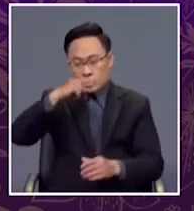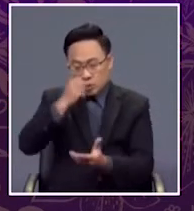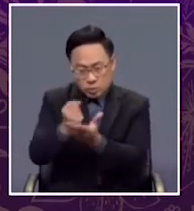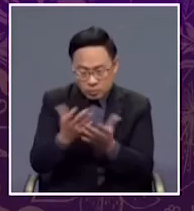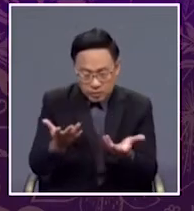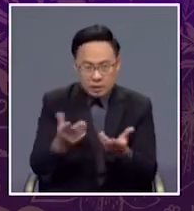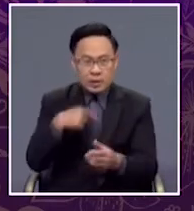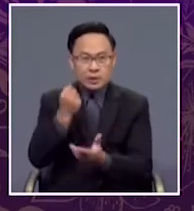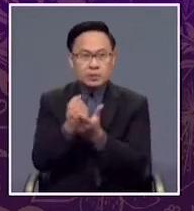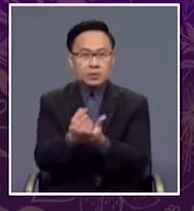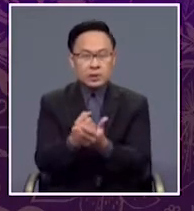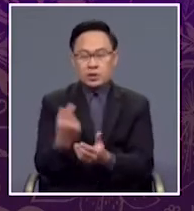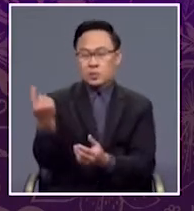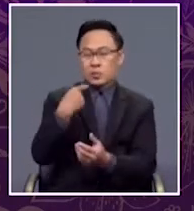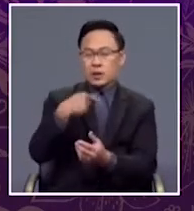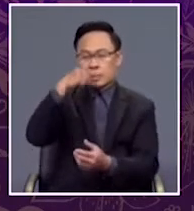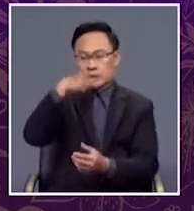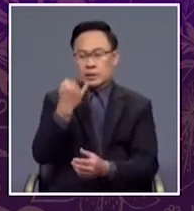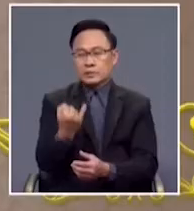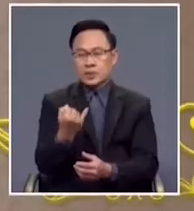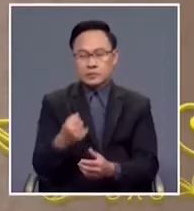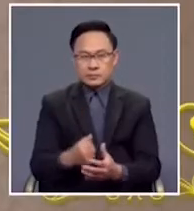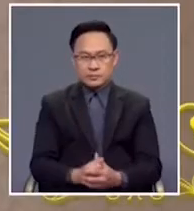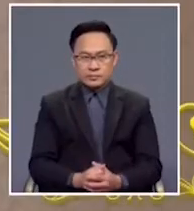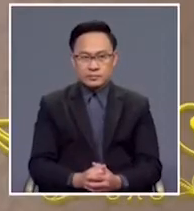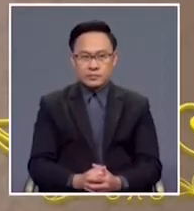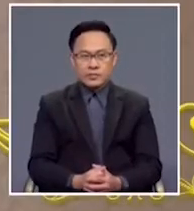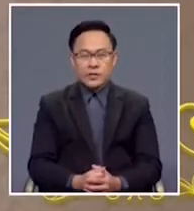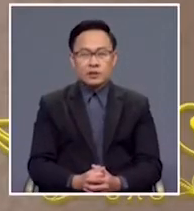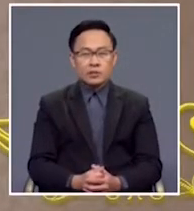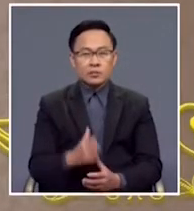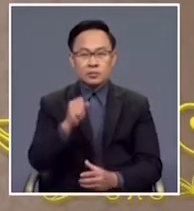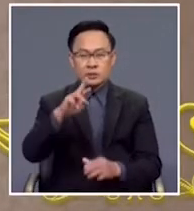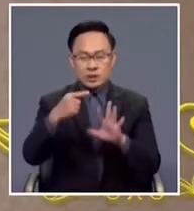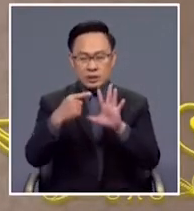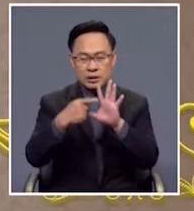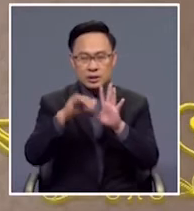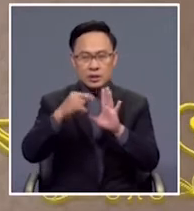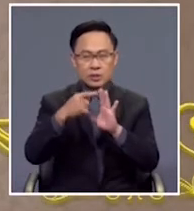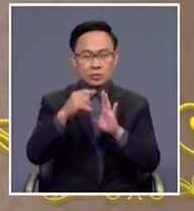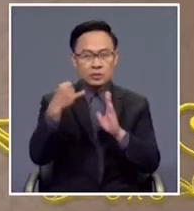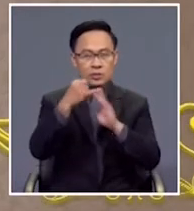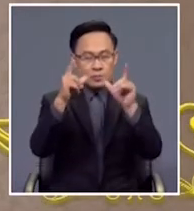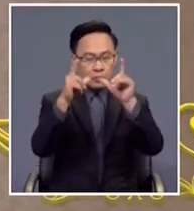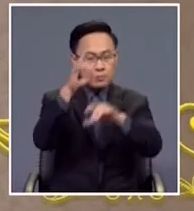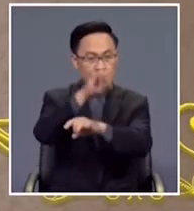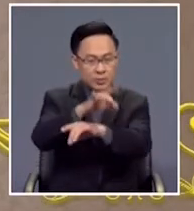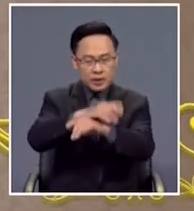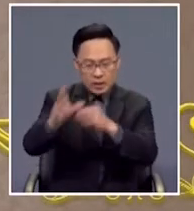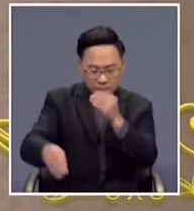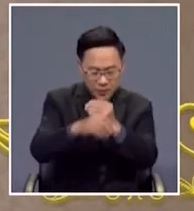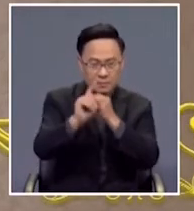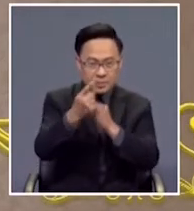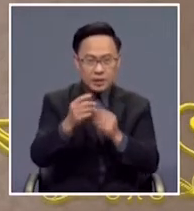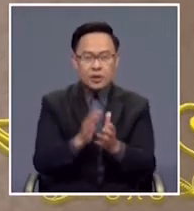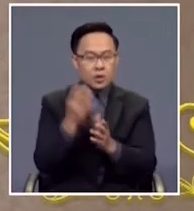ครหากเขาเย้ยใหญ่ไพก็ไทยเองสำหรับคุณสรายุทธยิ้มยวนจากจังหวัดเพชรบุรีก็แต่งได้ดีกว่าผมนะครับ